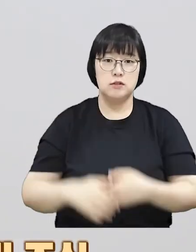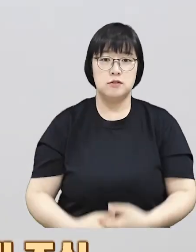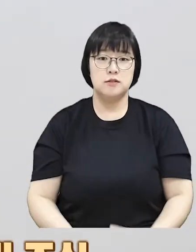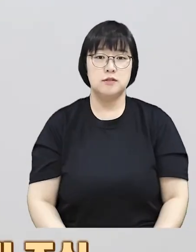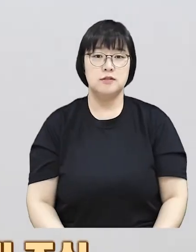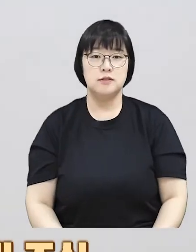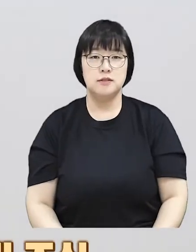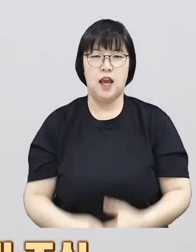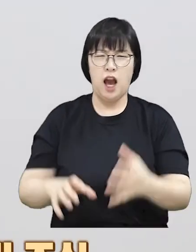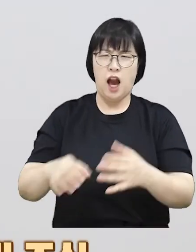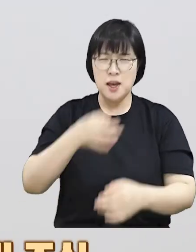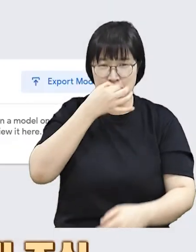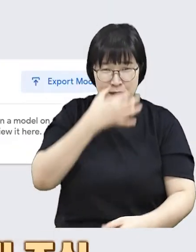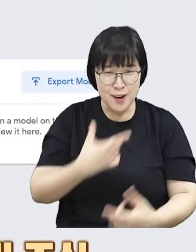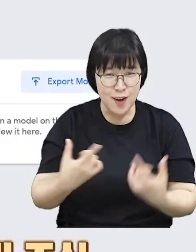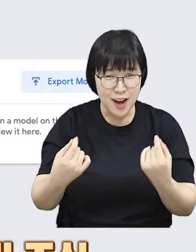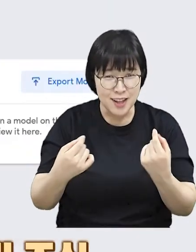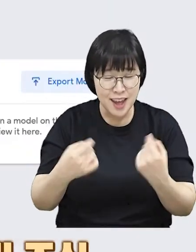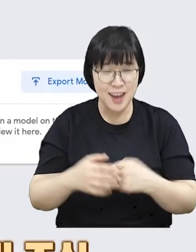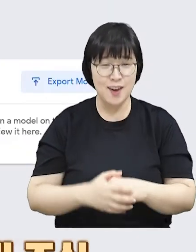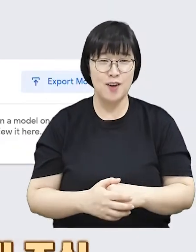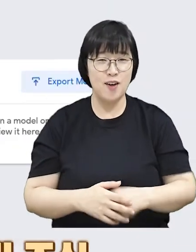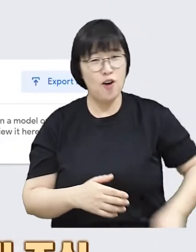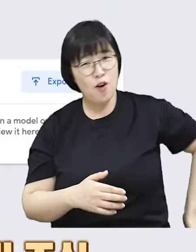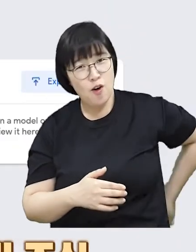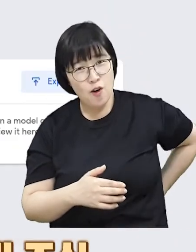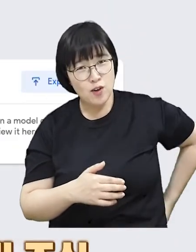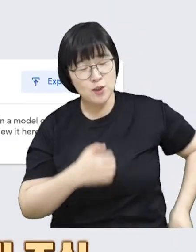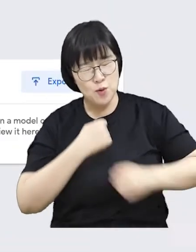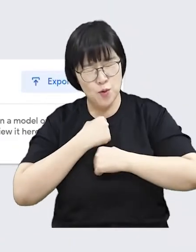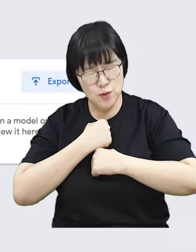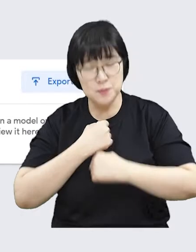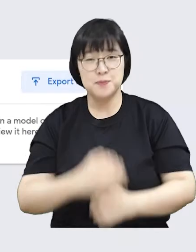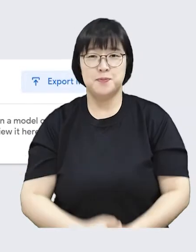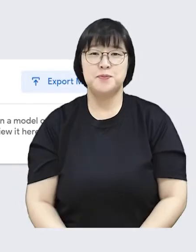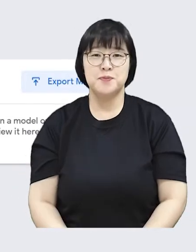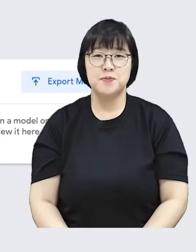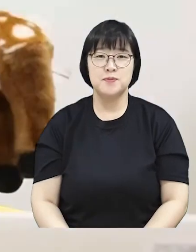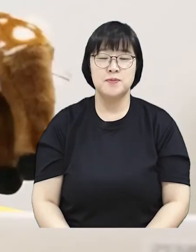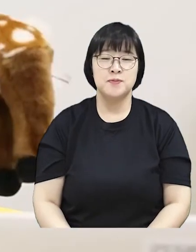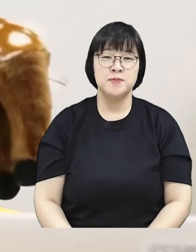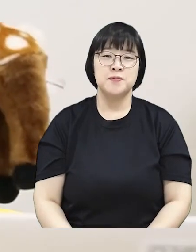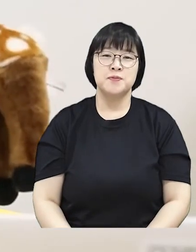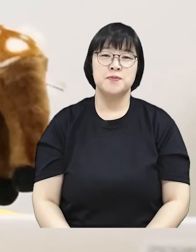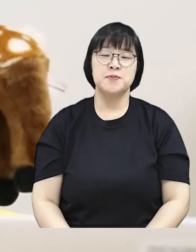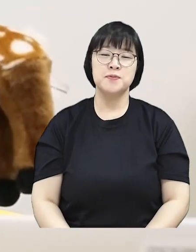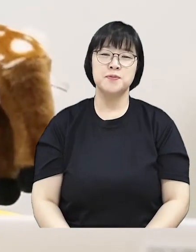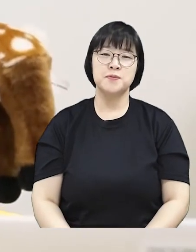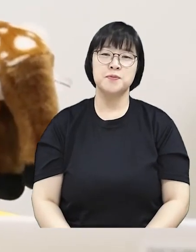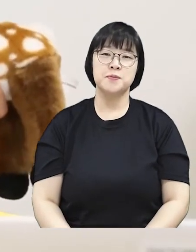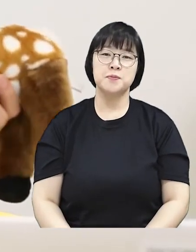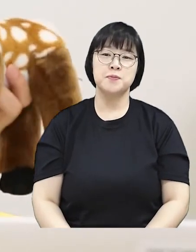자세가 힘들어 보이네요. 허리 조심. 손 나와도 괜찮아요. 조금씩은.